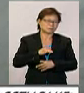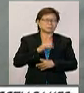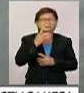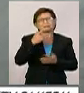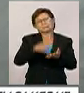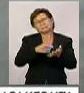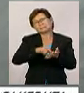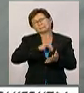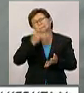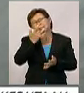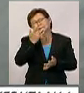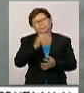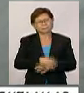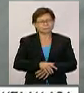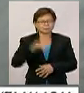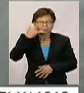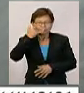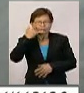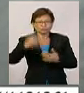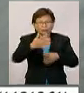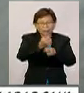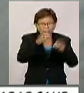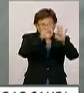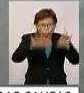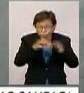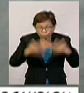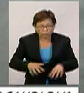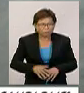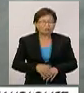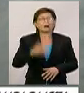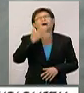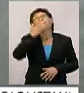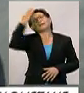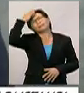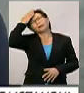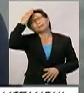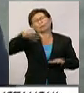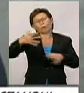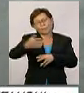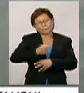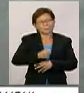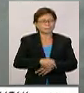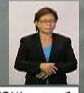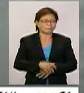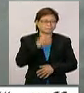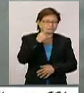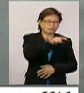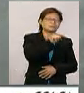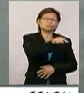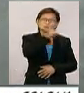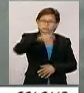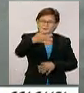juga. Nanti dia telefon saya, macam dah ambil? Dah ambil form? Saya, alamak, belum ambil lagi lah. Ambil dia suruh, mati-mati dia suruh saya ambil.